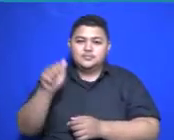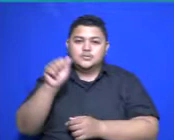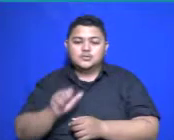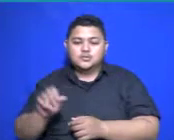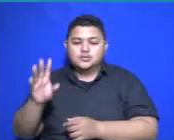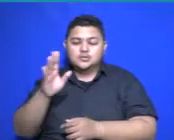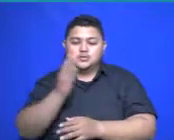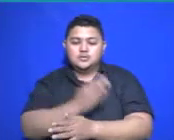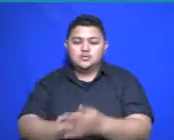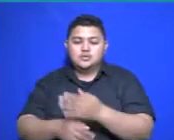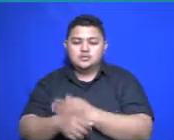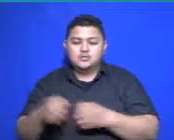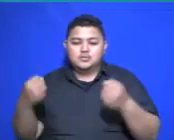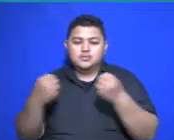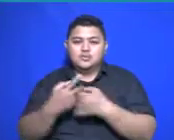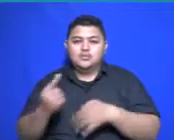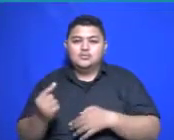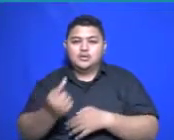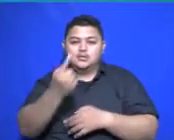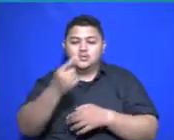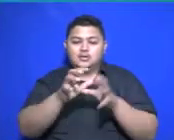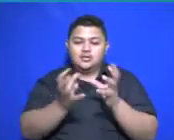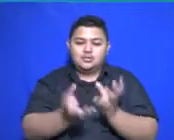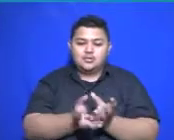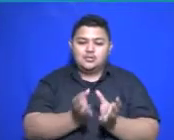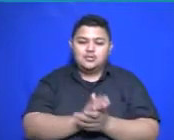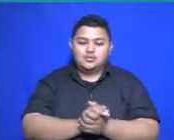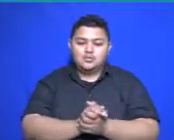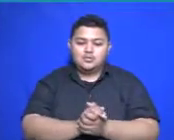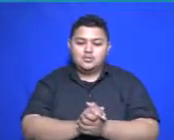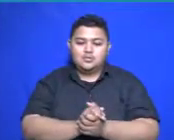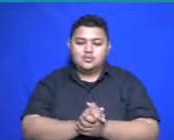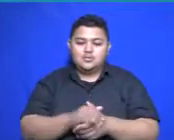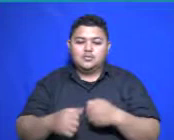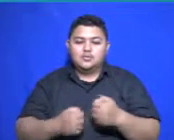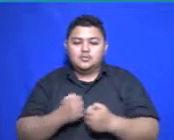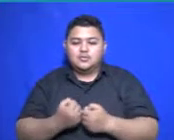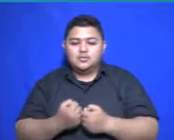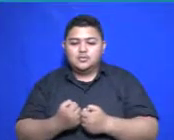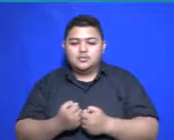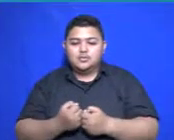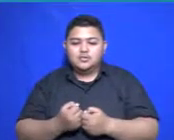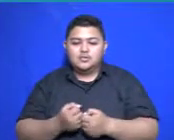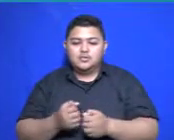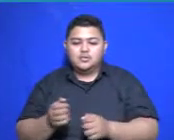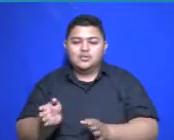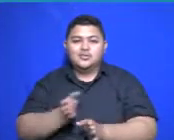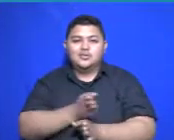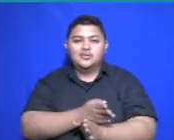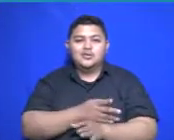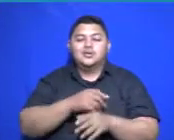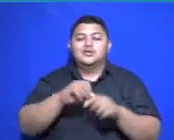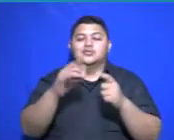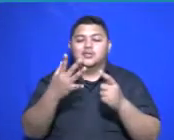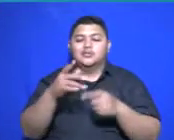Games menjadi negara pertama di dunia yang mampu melaksanakan kegiatan dalam waktu kurang dari 15 bulan.